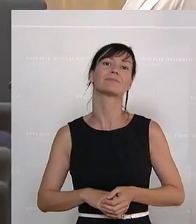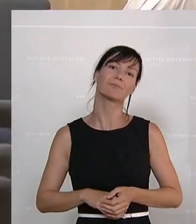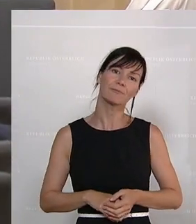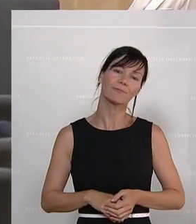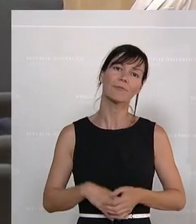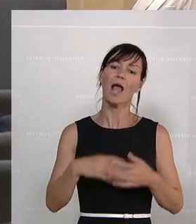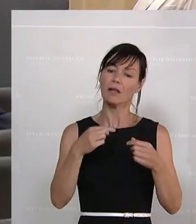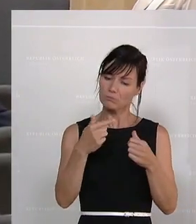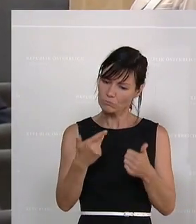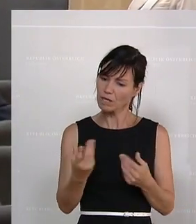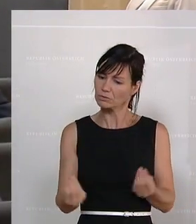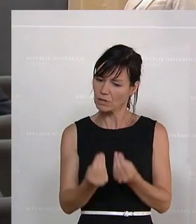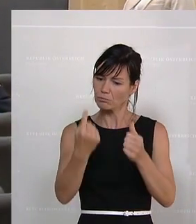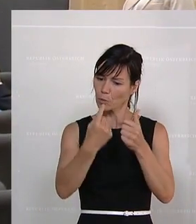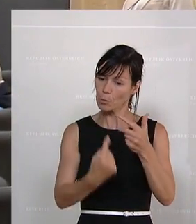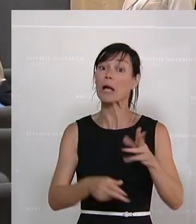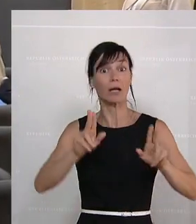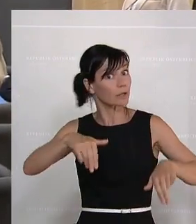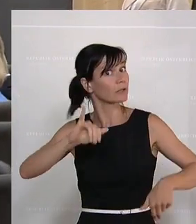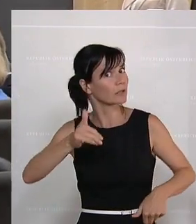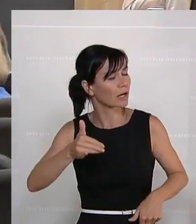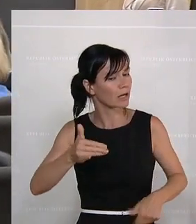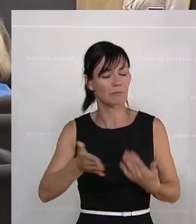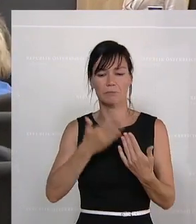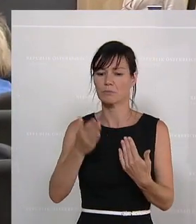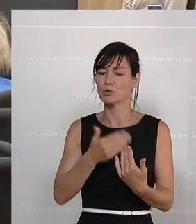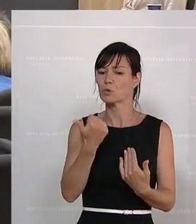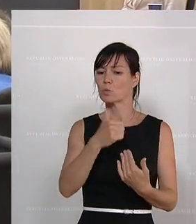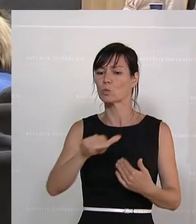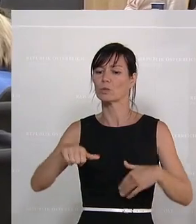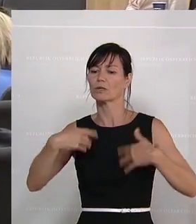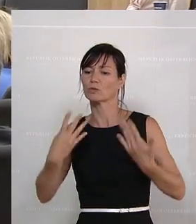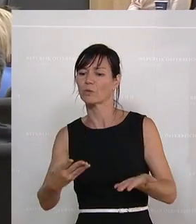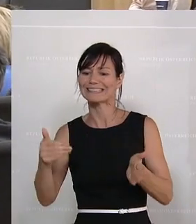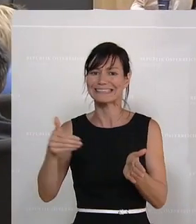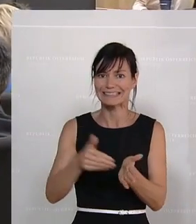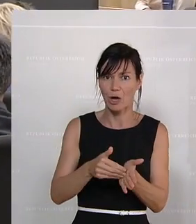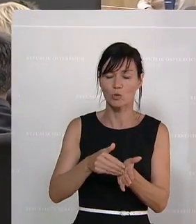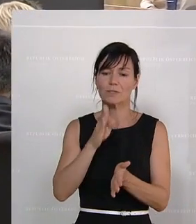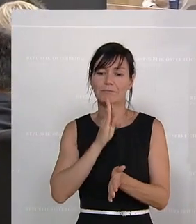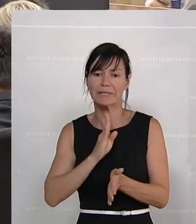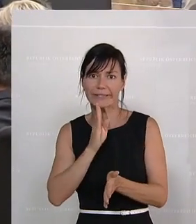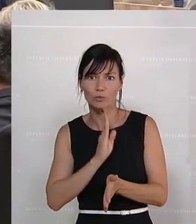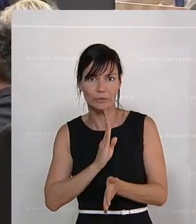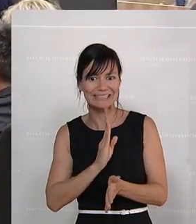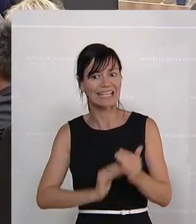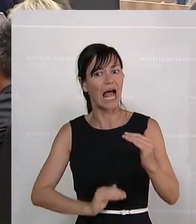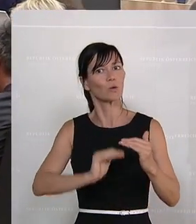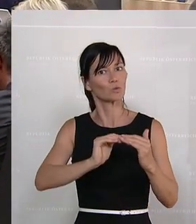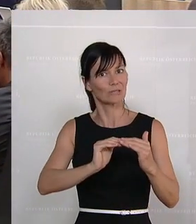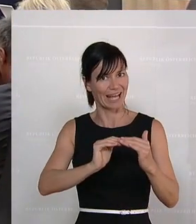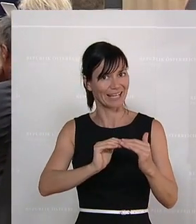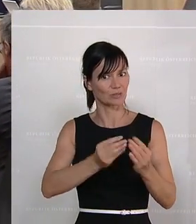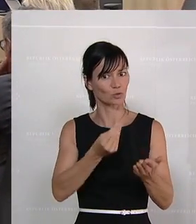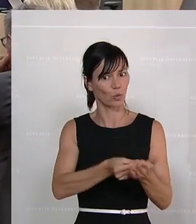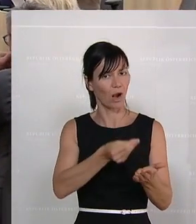die richtig sind wenn zum beispiel die 190000 pensionisten mit ausgleichszulage jetzt eine einmalzahlung bekommen dann trifft